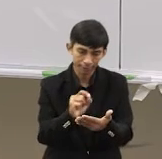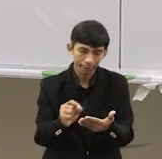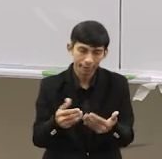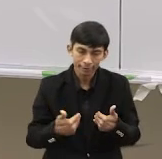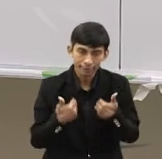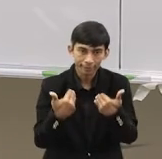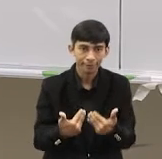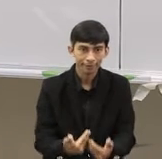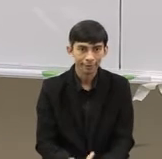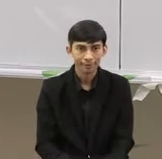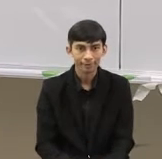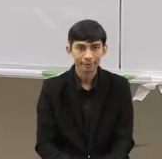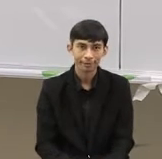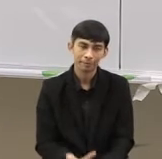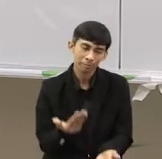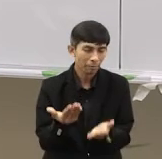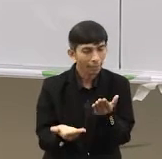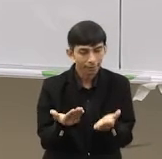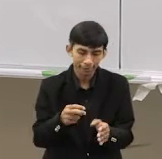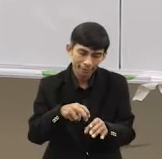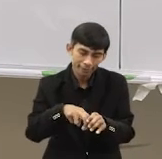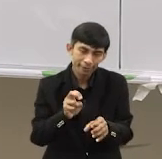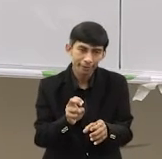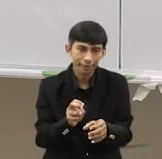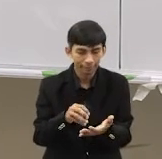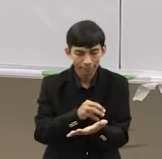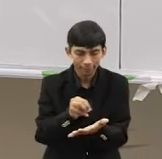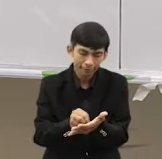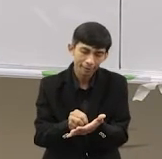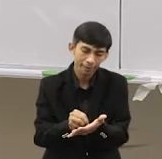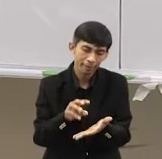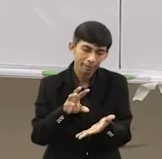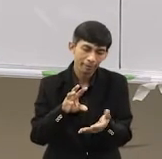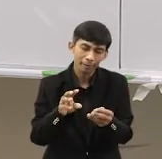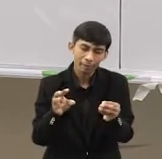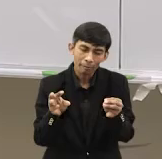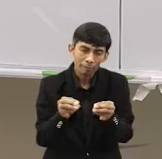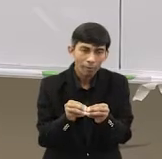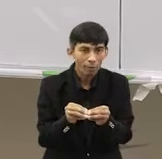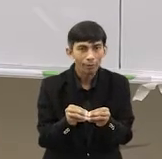xong xay ta chênh và mang vị thị bầu quên thế con ơi